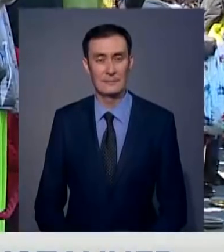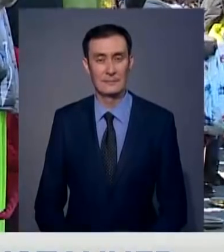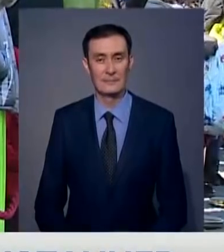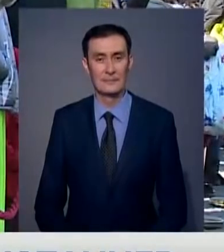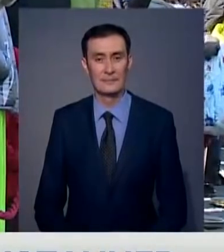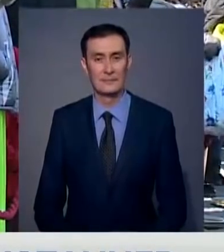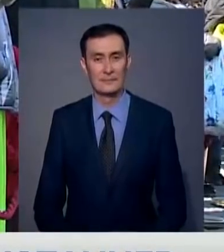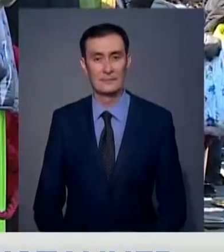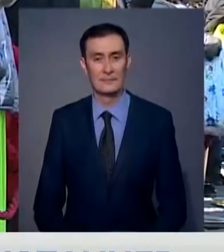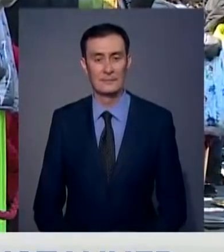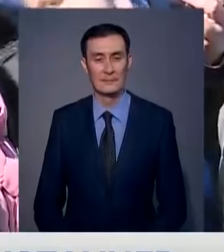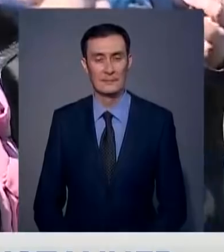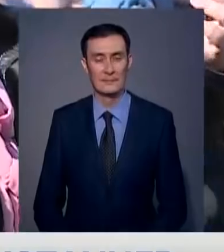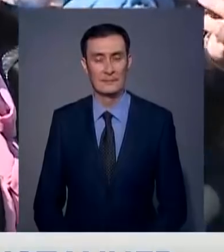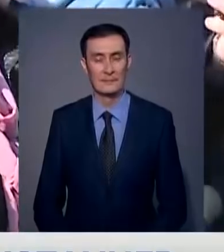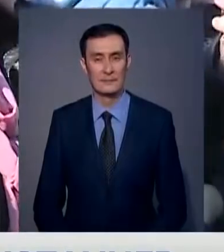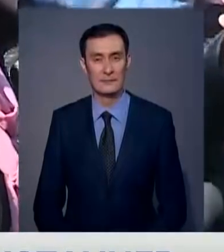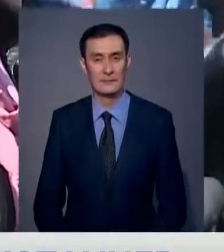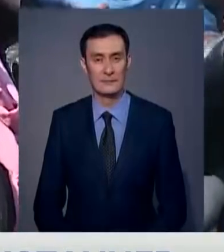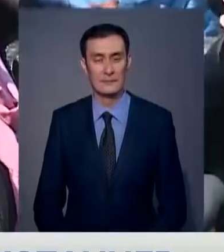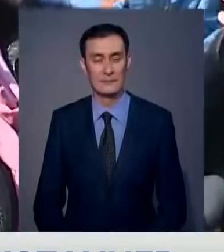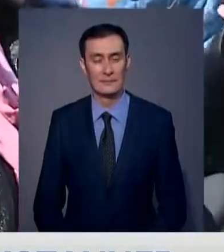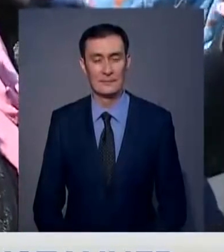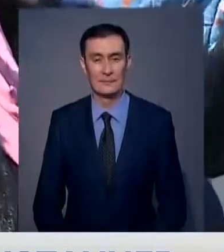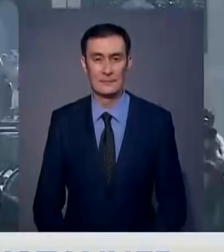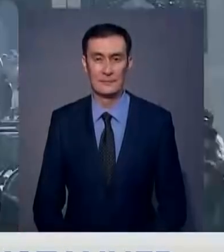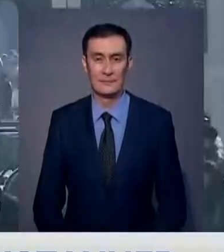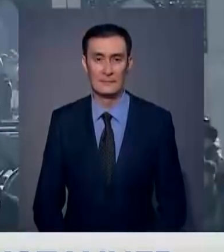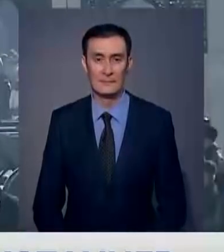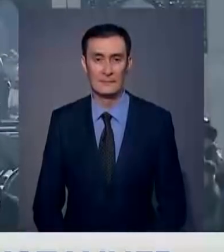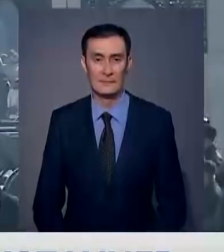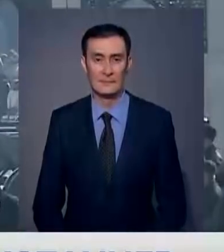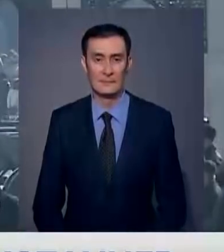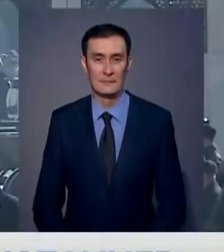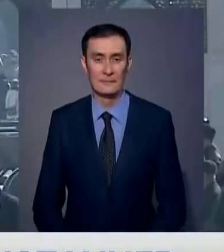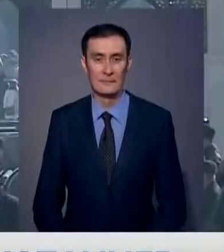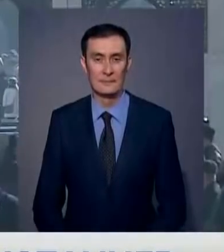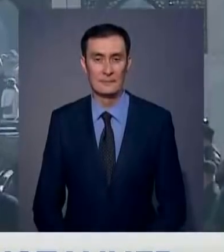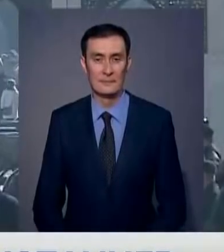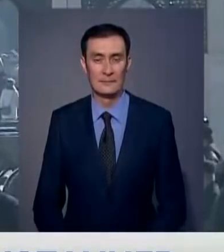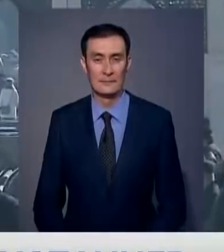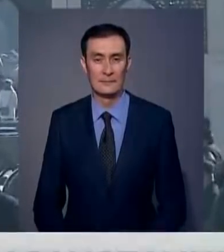Анастасия Сулейманова, Ирина Панфилова, Бахаджан Бапаев, Руслан Хатила, Жамбылская область, Хабар 24.